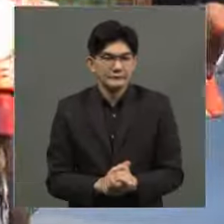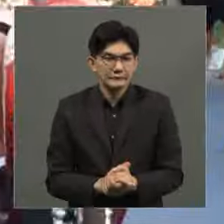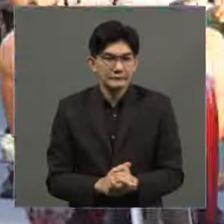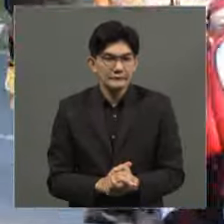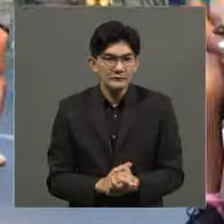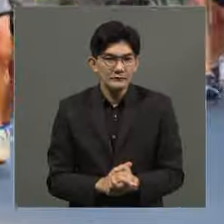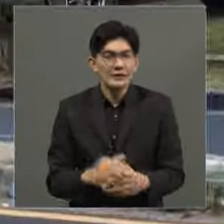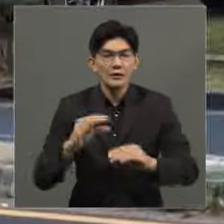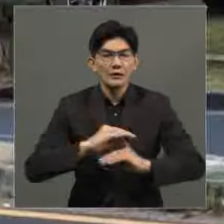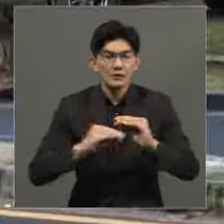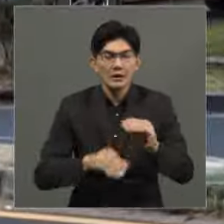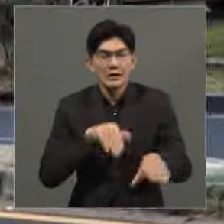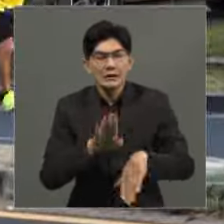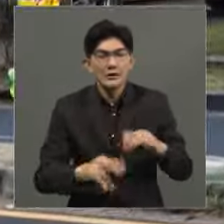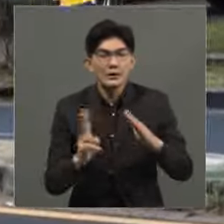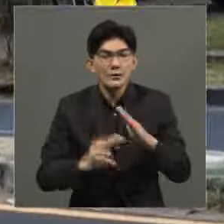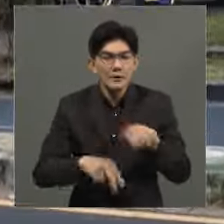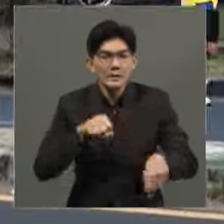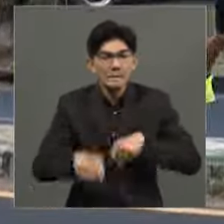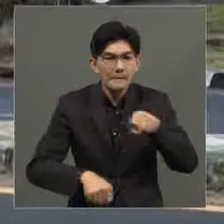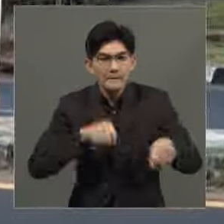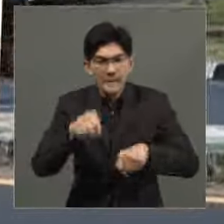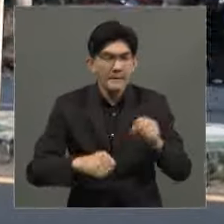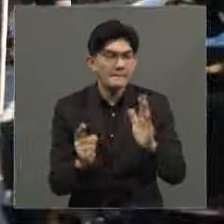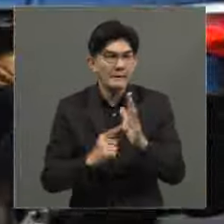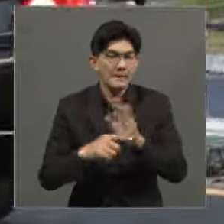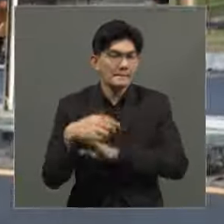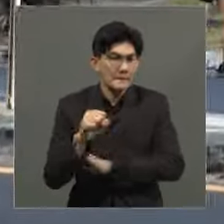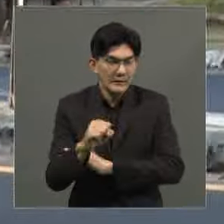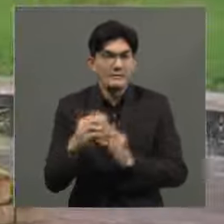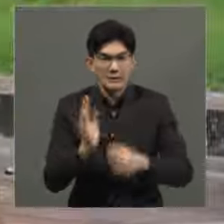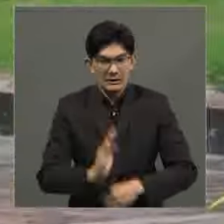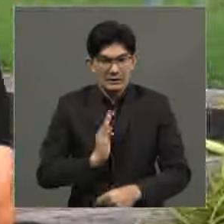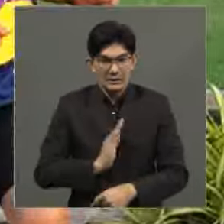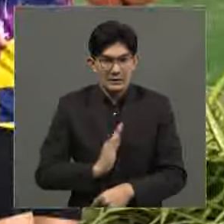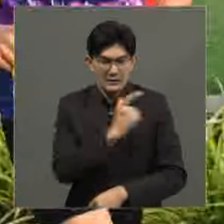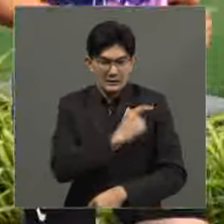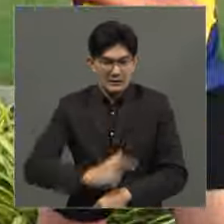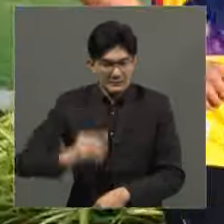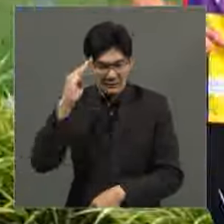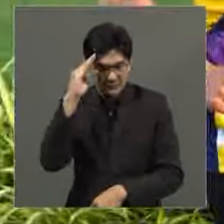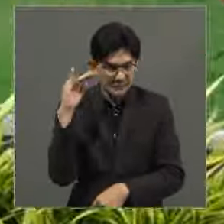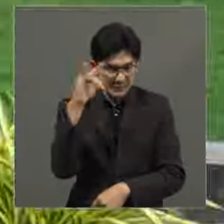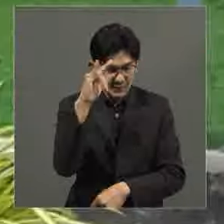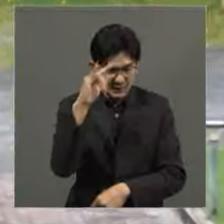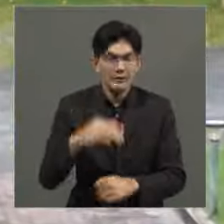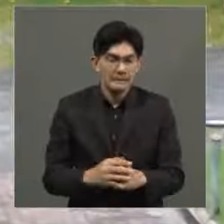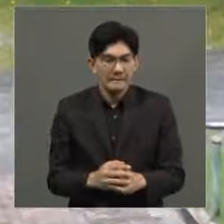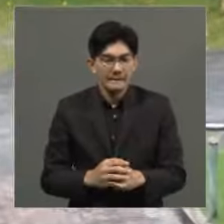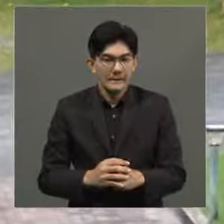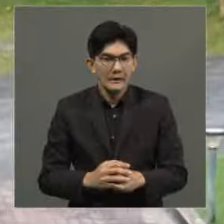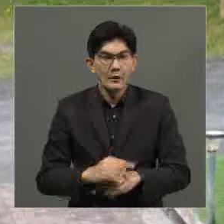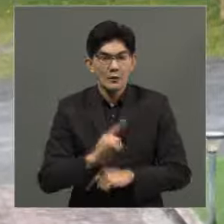สำหรับโครงการเดินวิ่งปั่นป้องกันอัมภาตครั้งที่ 10เฉลิมพระเกียรติพระบาทสมเด็จพระเจ้าอยู่หัวนะครับเนื่องในโอกาสพระราชพิธี